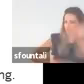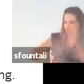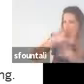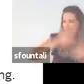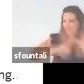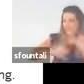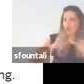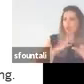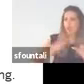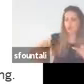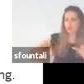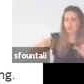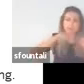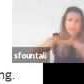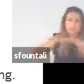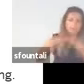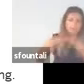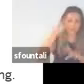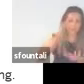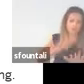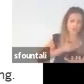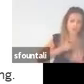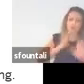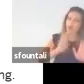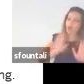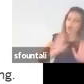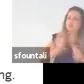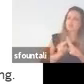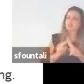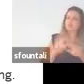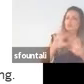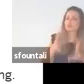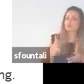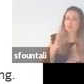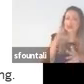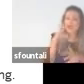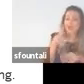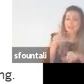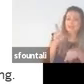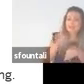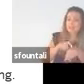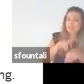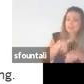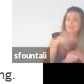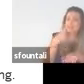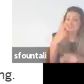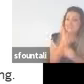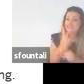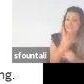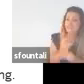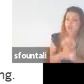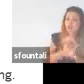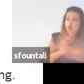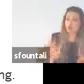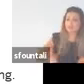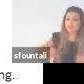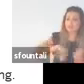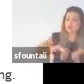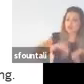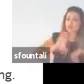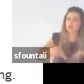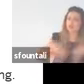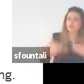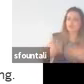είναι ότι έχουμε πει ότι θεωρούμε ότι κάθε φορά που έχει σεξ χωρίς συνένεση, αυτό είναι βιασμός. Και νομίζω ότι αυτό